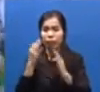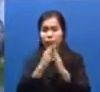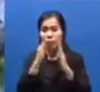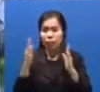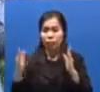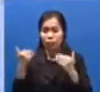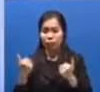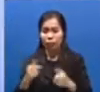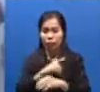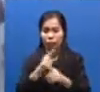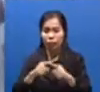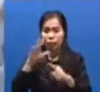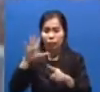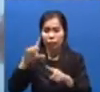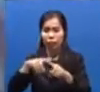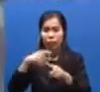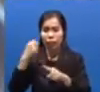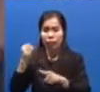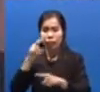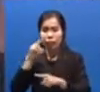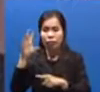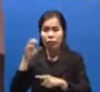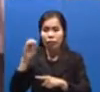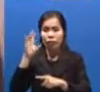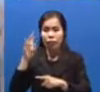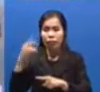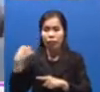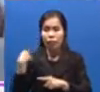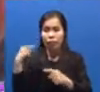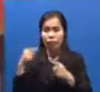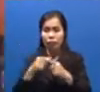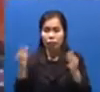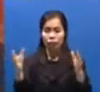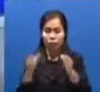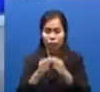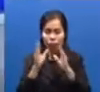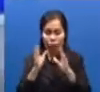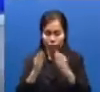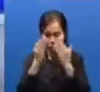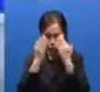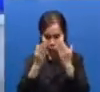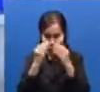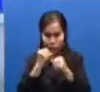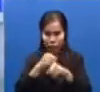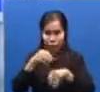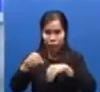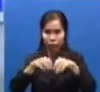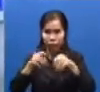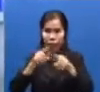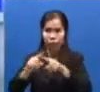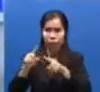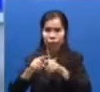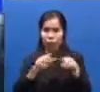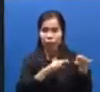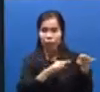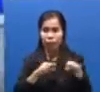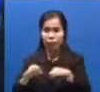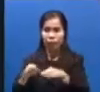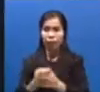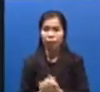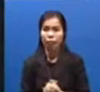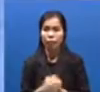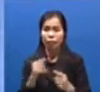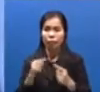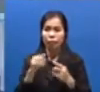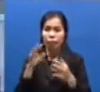2557เป็นวันที่ถูกต้องโดยให้พี่น้องมุสลิมทั่วประเทศปฏิบัติศาสนกิจในวันดังกล่าวโดยพร้อมเพียงกันส่วนกรณี